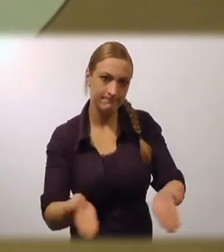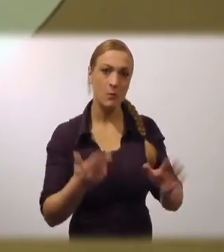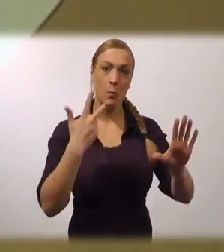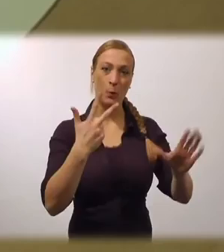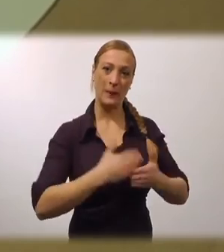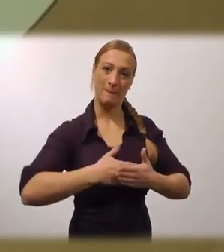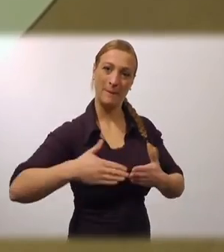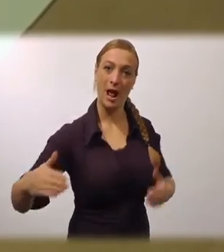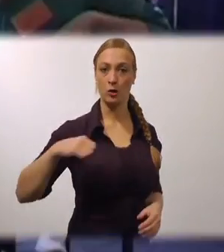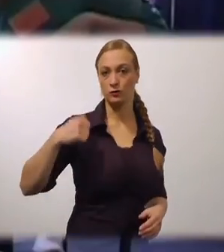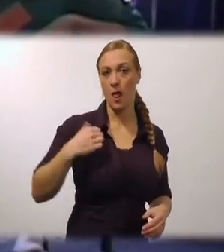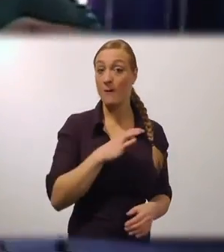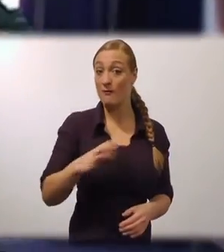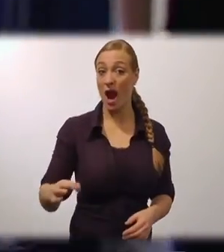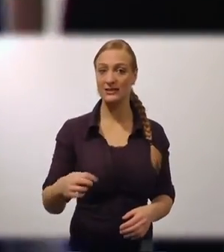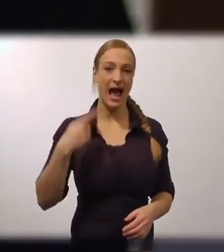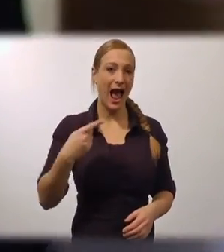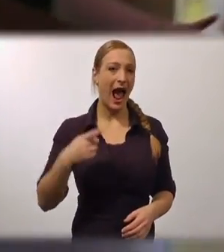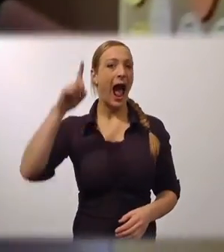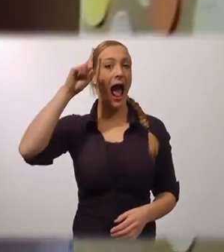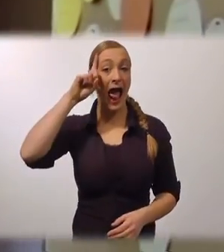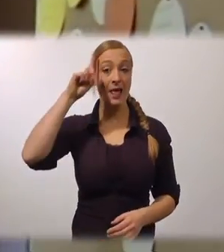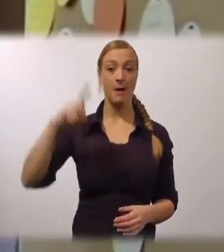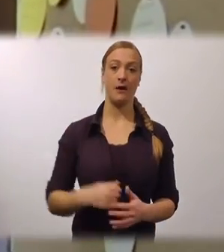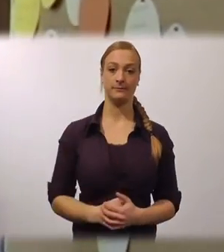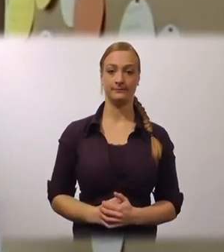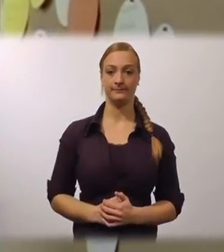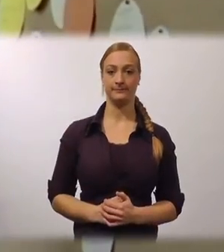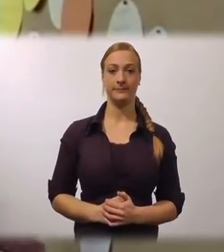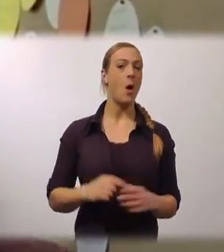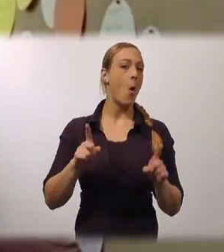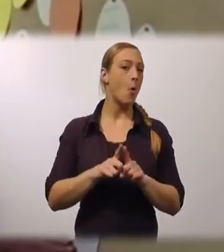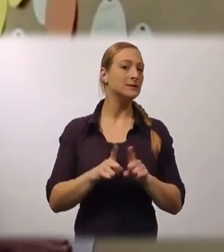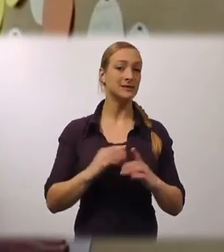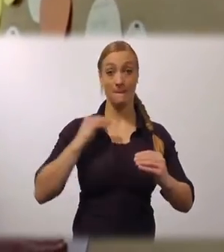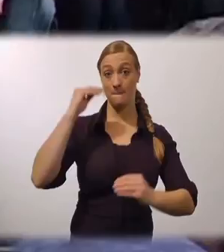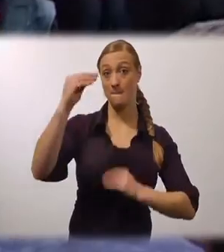ont profité du soutien de l'OFAGE. Donc ça, c'est une grande fierté. Ça fait quand même beaucoup de jeunes